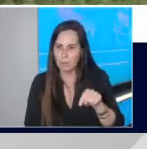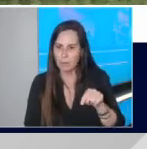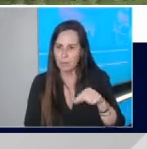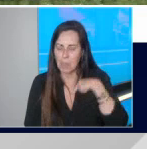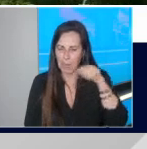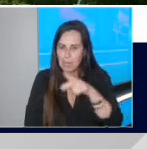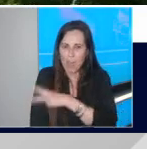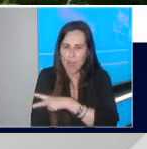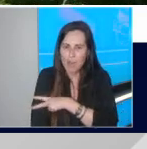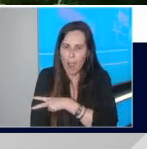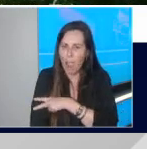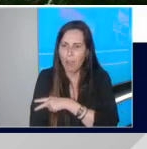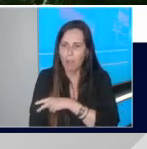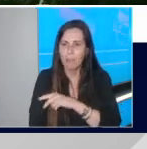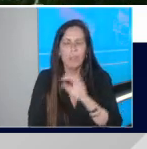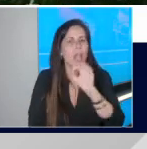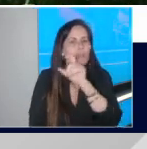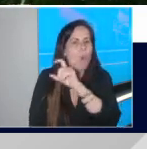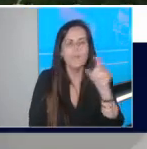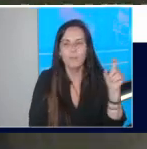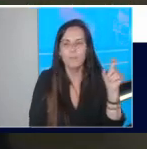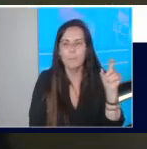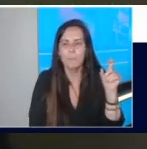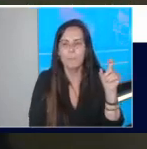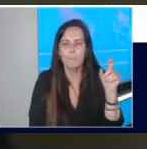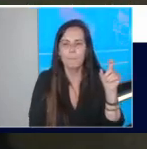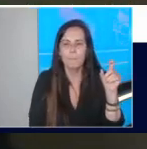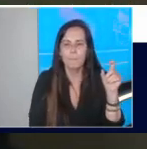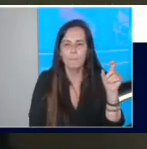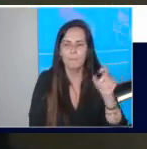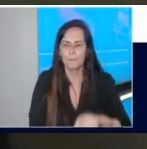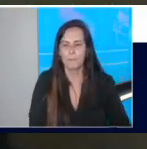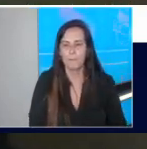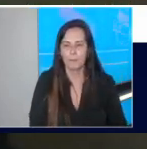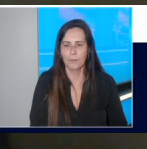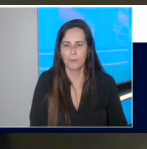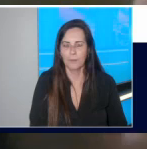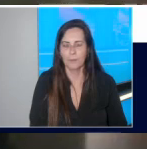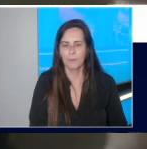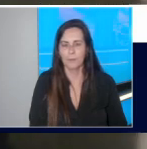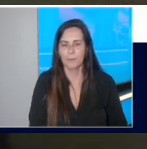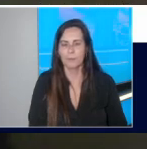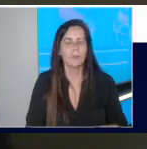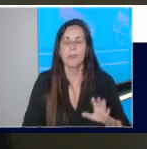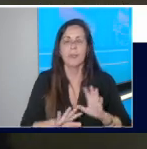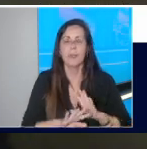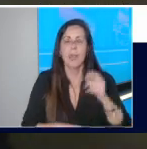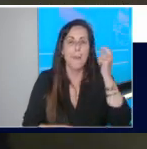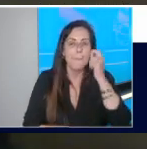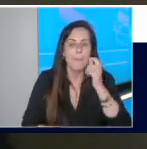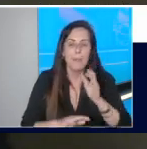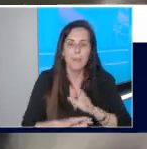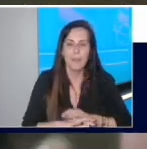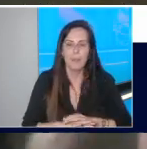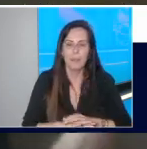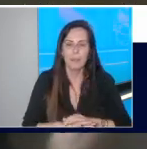ליד תחנת משטרה, והיה שם שלט גדול, low crime is not no crime, כלומר, פשע נמוך